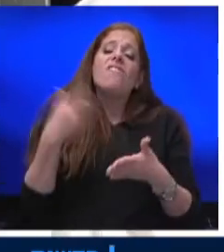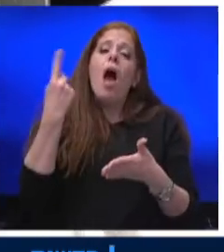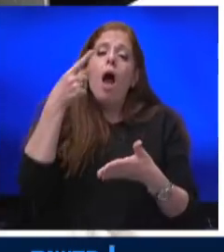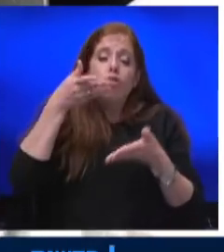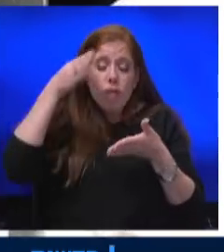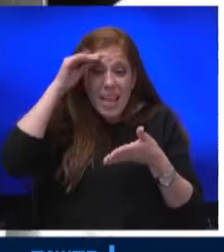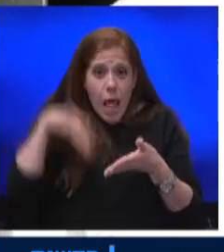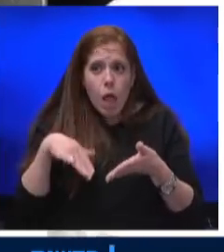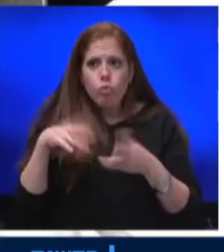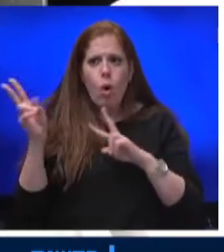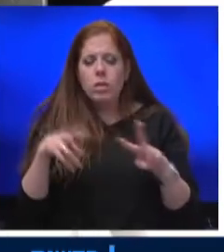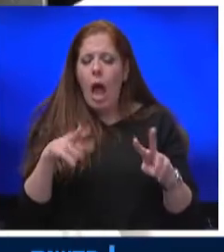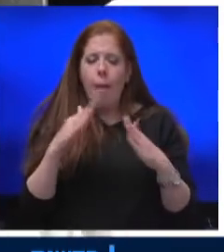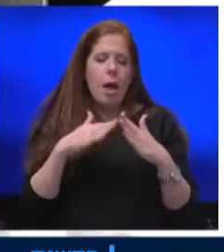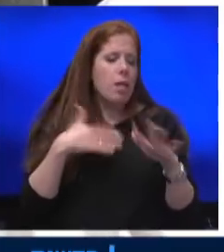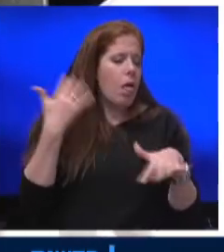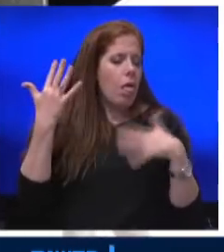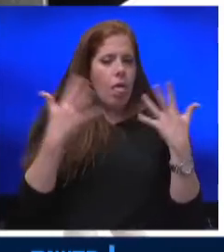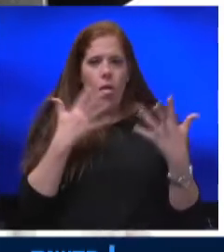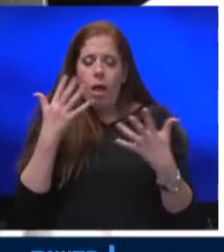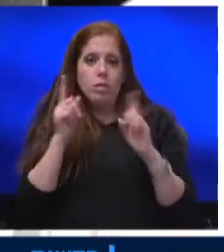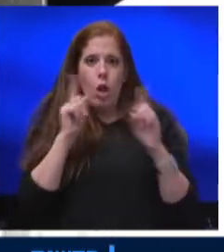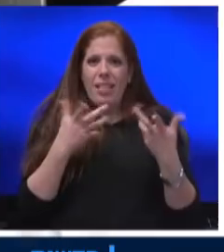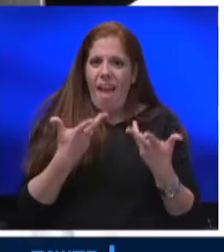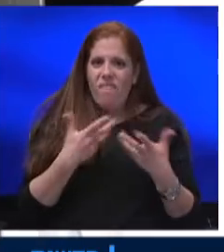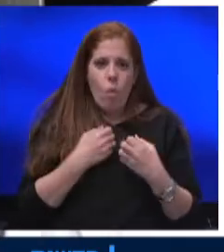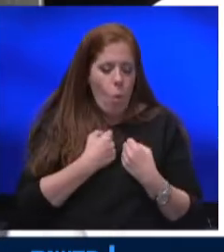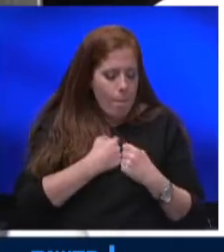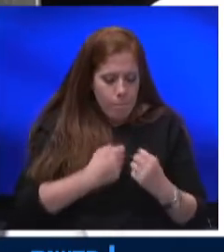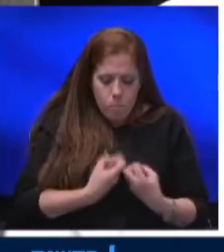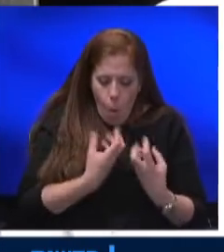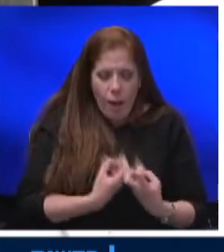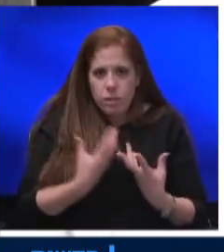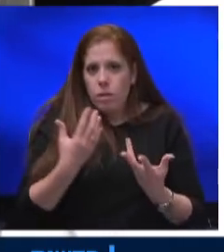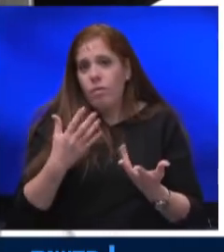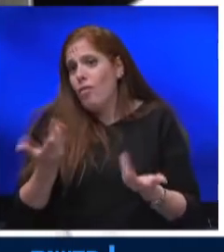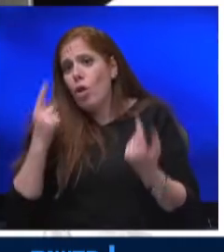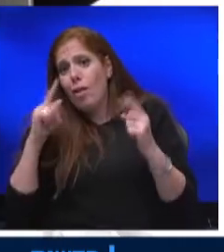ניסה. אז אני לא יודע איפה הוא פורק את זה, לא יודע איפה אני פורק את זה, אבל כנראה שבאיזשהו סלב זה